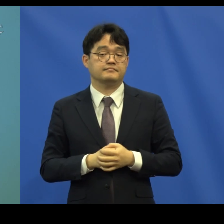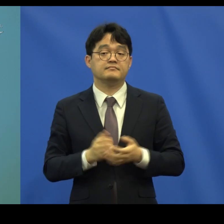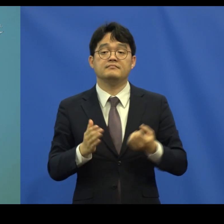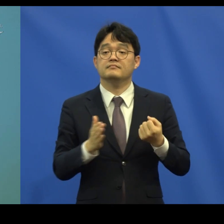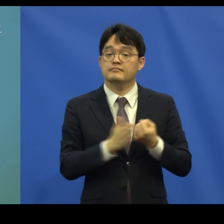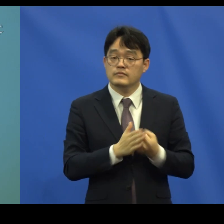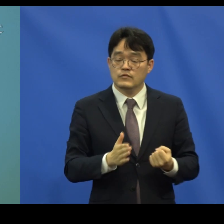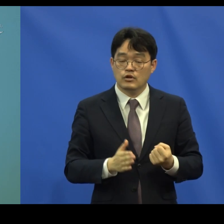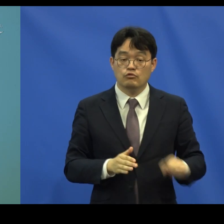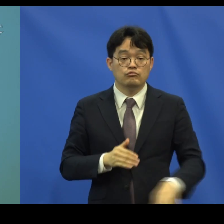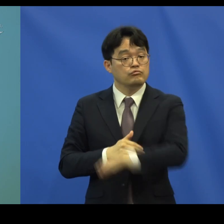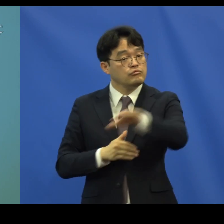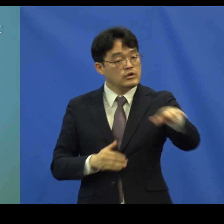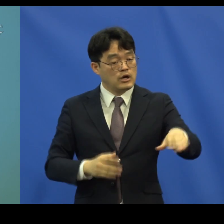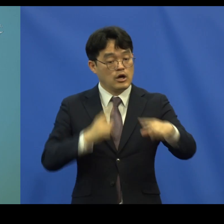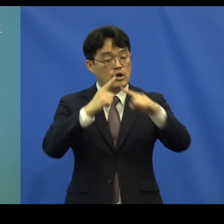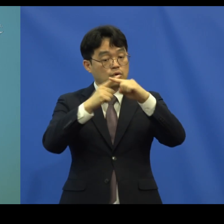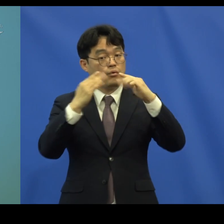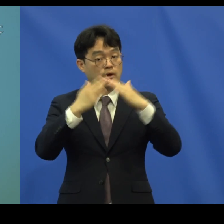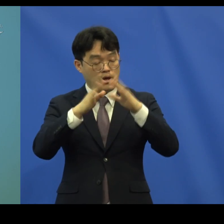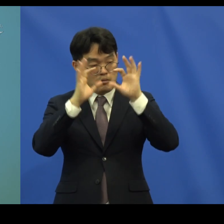중요합니다.